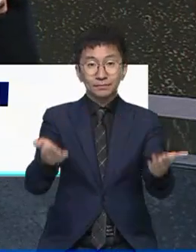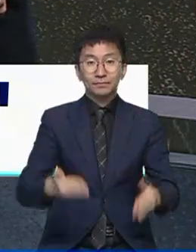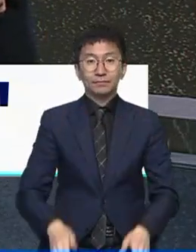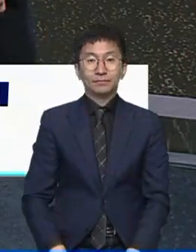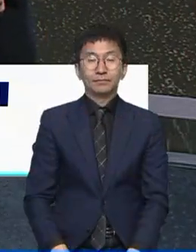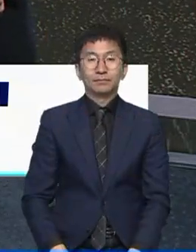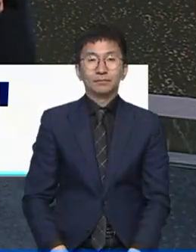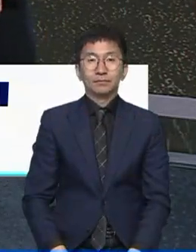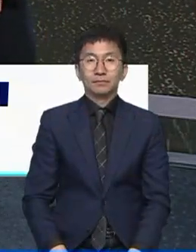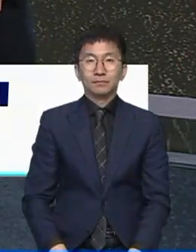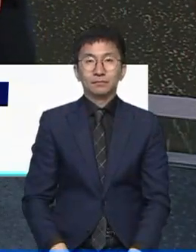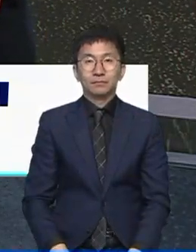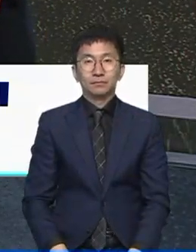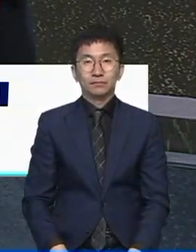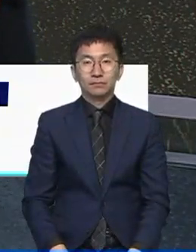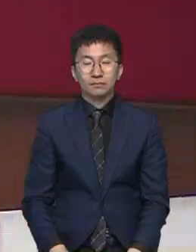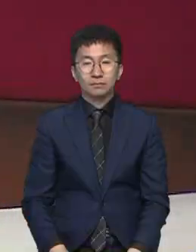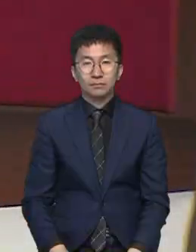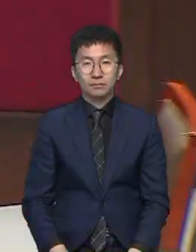전하겠습니다.